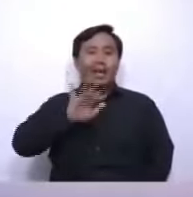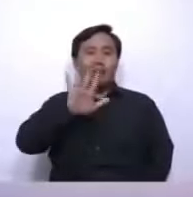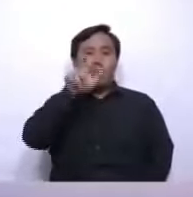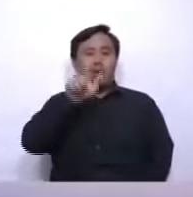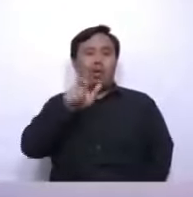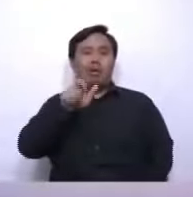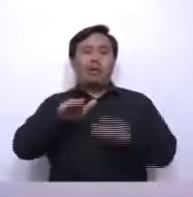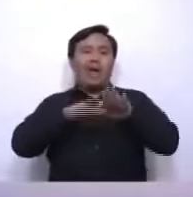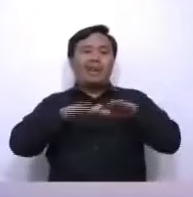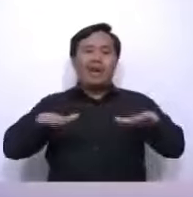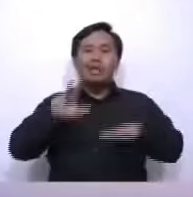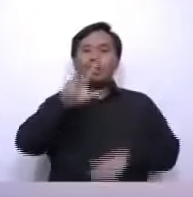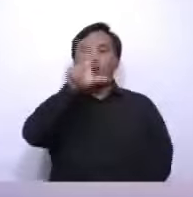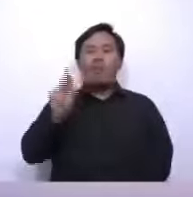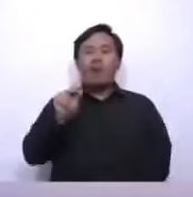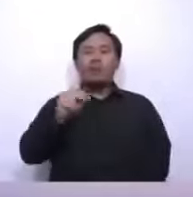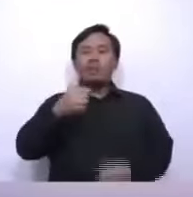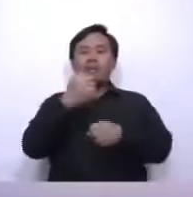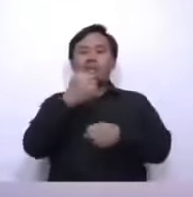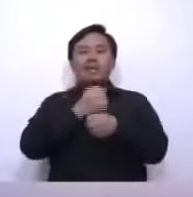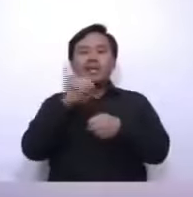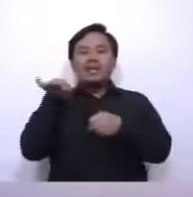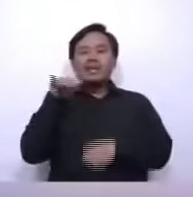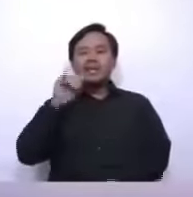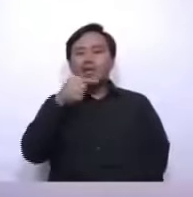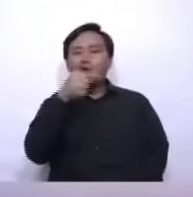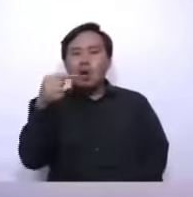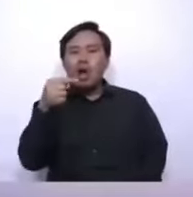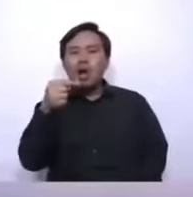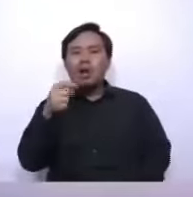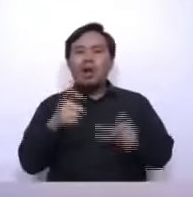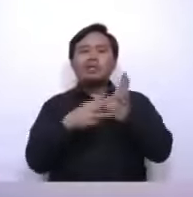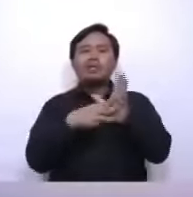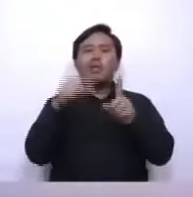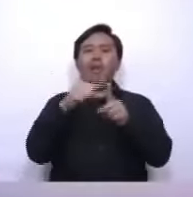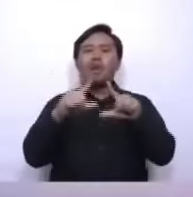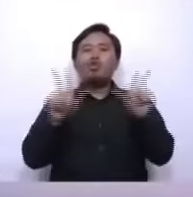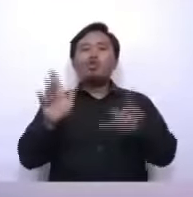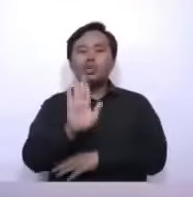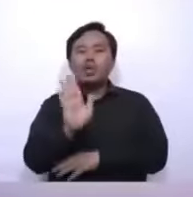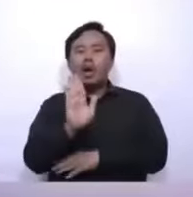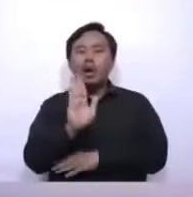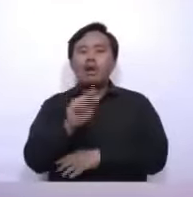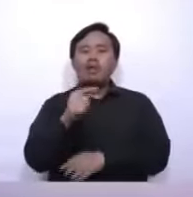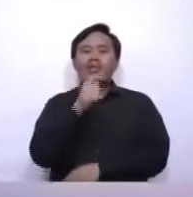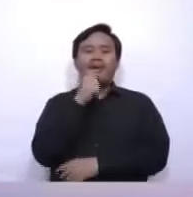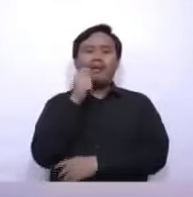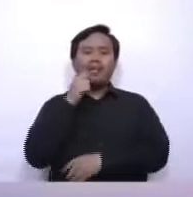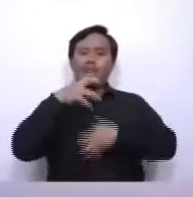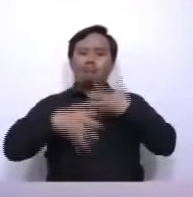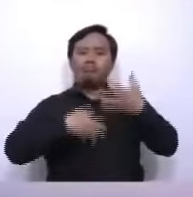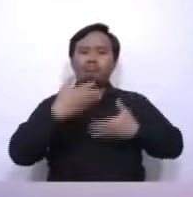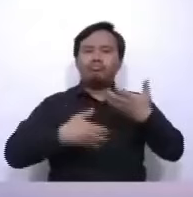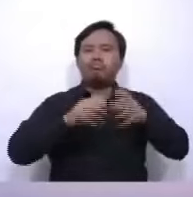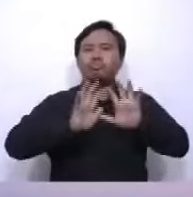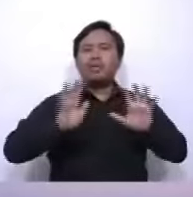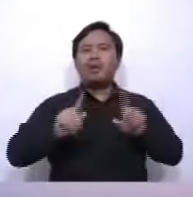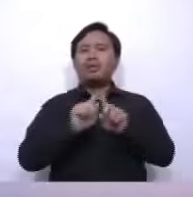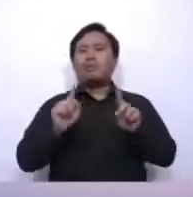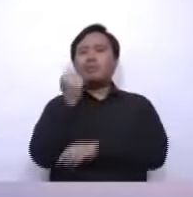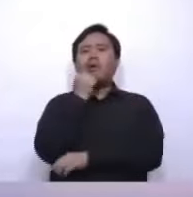stunting. Rata-rata penduduk kita bahkan tidak lulus SMP. Dan meskipun banyak industri, pengangguran tetap tinggi. ASIH